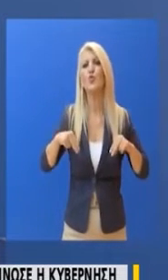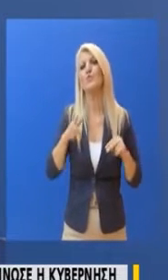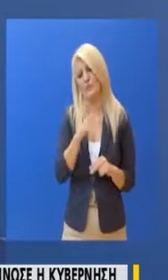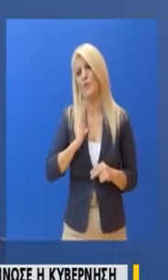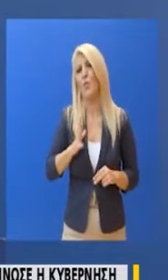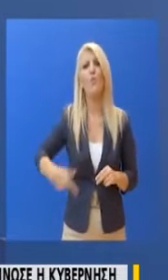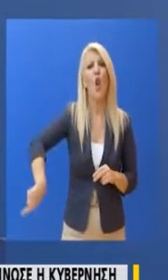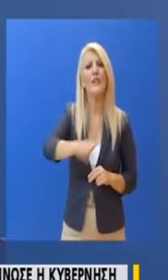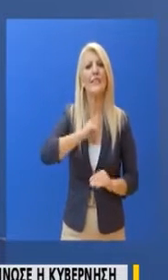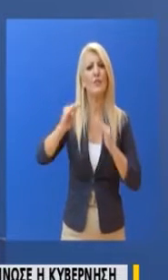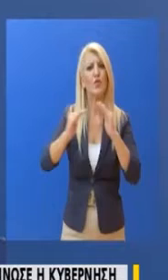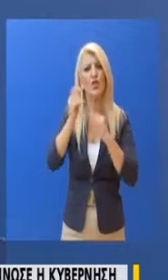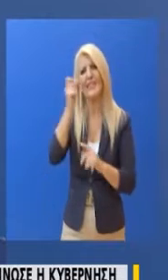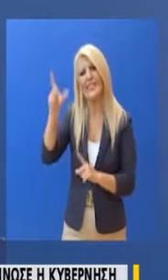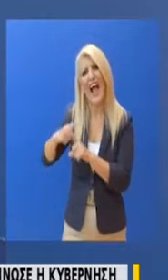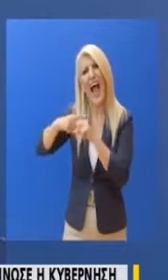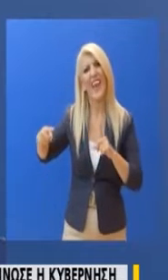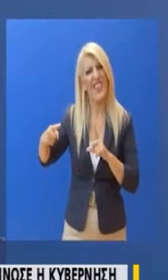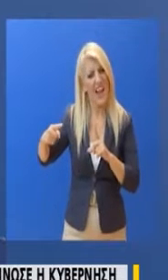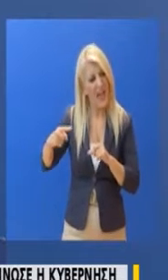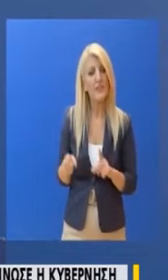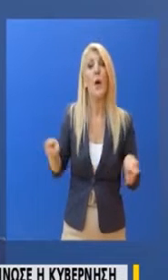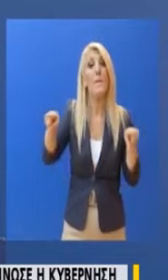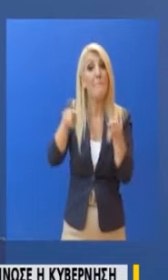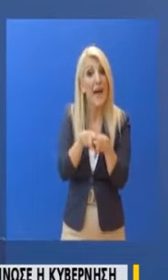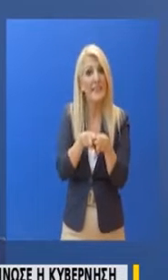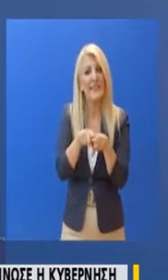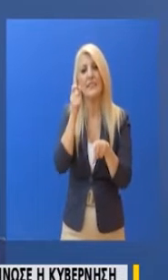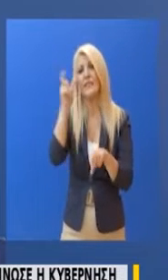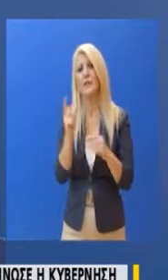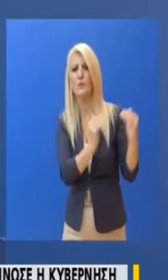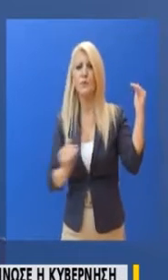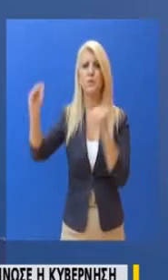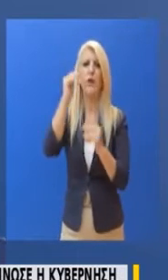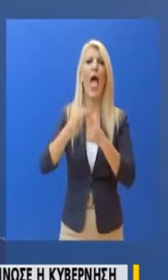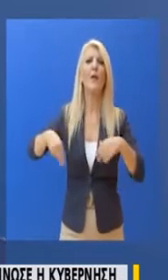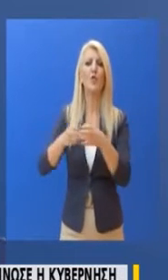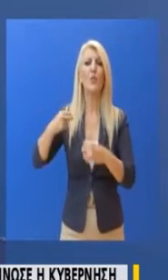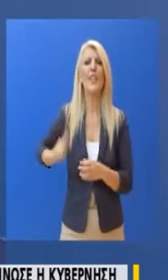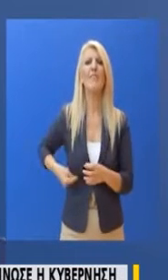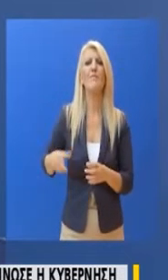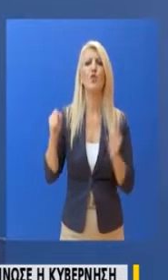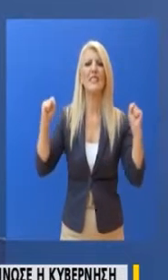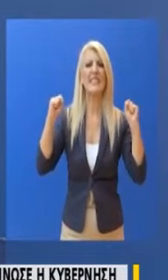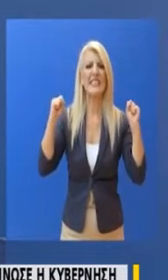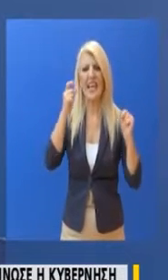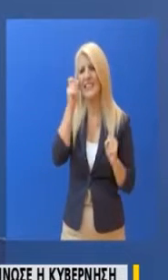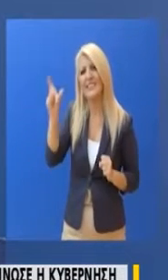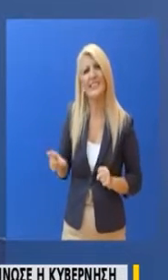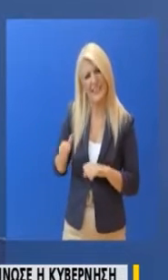κ. Νίκος Χαρδαλιάς και με τη σύμφωνη γνώμη του επικεφαλής της Εθνικής Επιτροπής Δημόσιας Υγείας και τον Κορονοϊό, κ. Σωτήρη